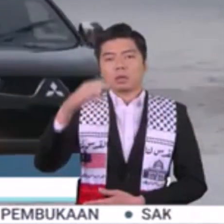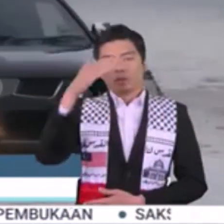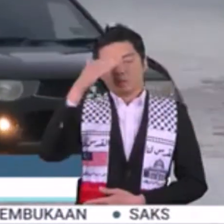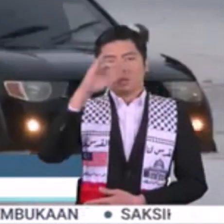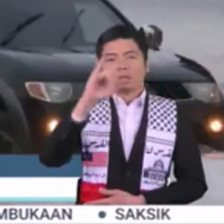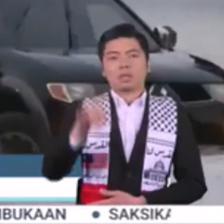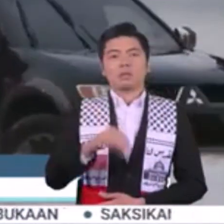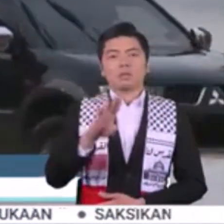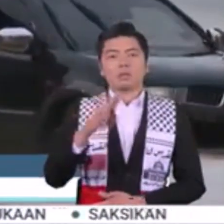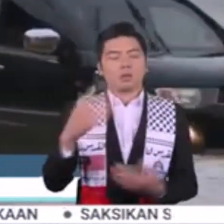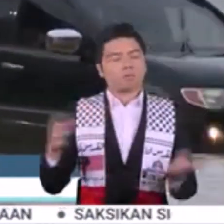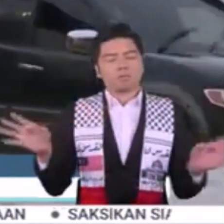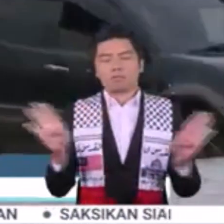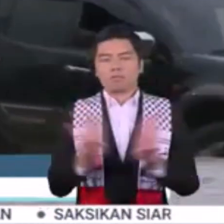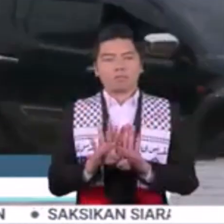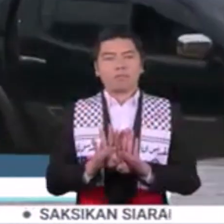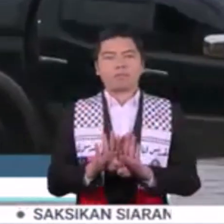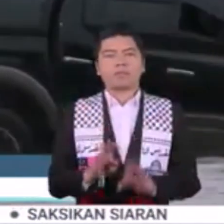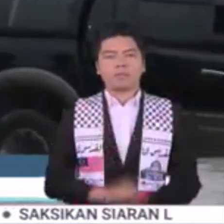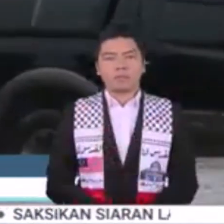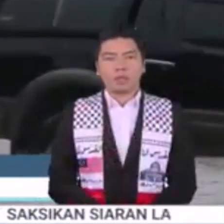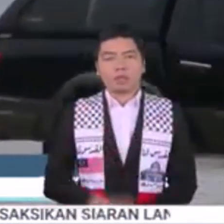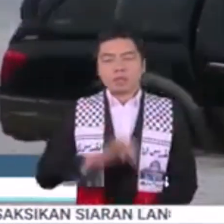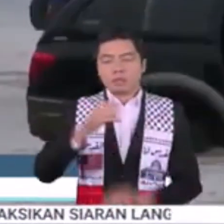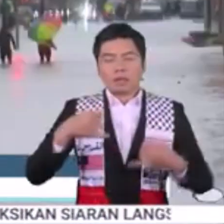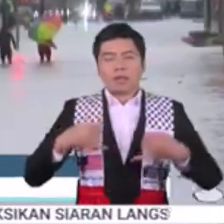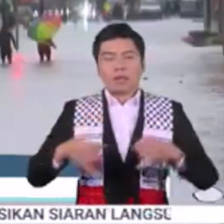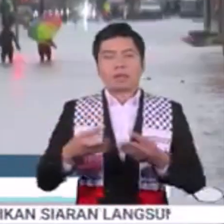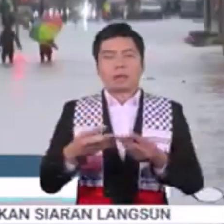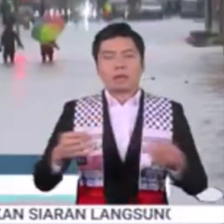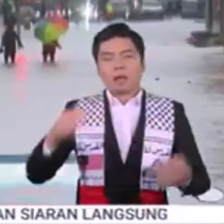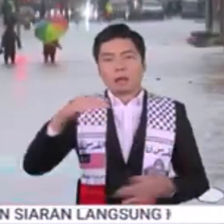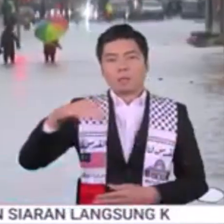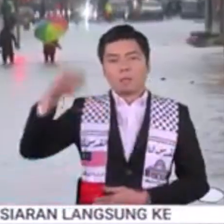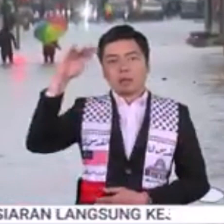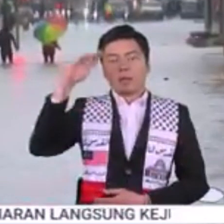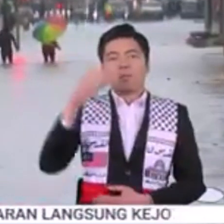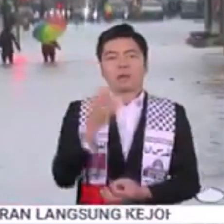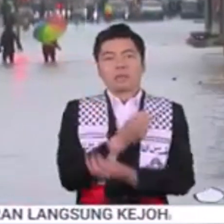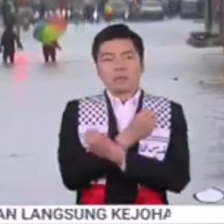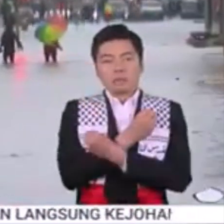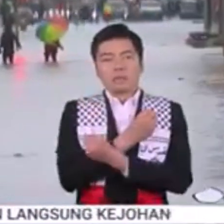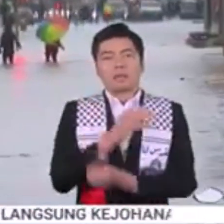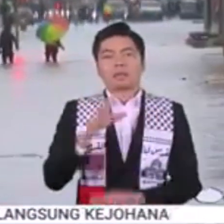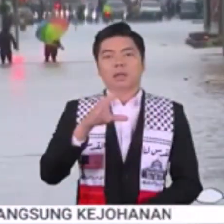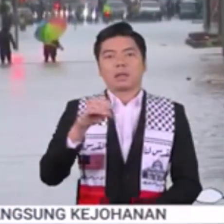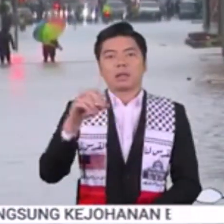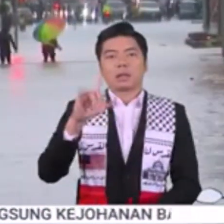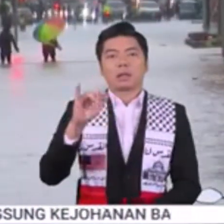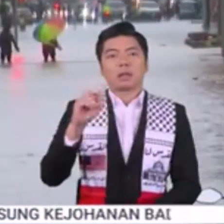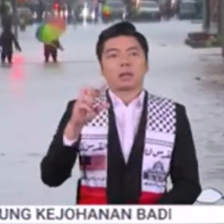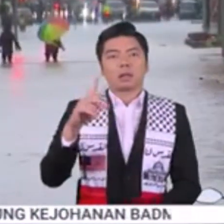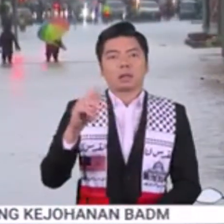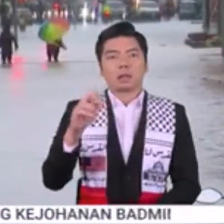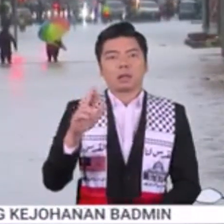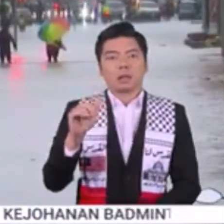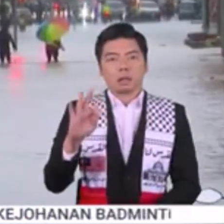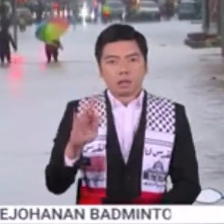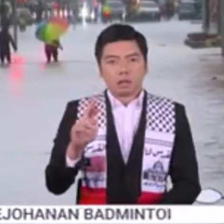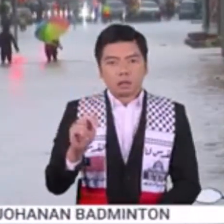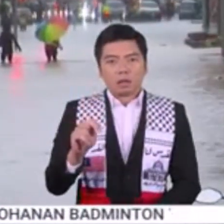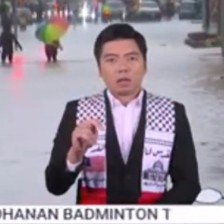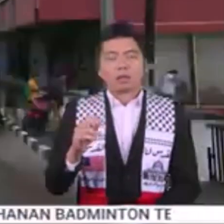di Johor Bahru ditutup sepenuhnya Jalan Tanah Abang di Mersing dan lingkaran kahang Barat felda kahang Barat di